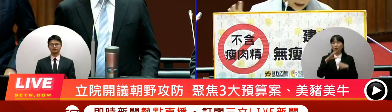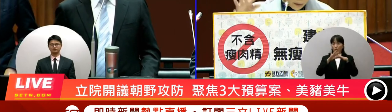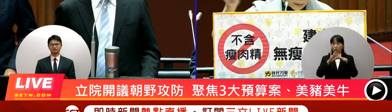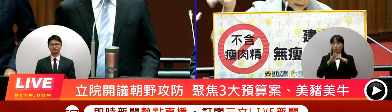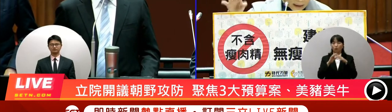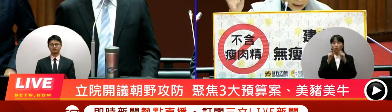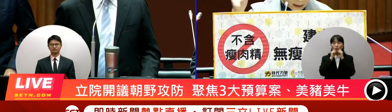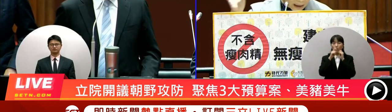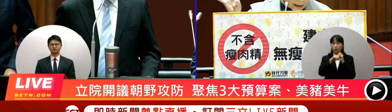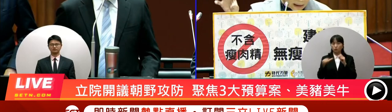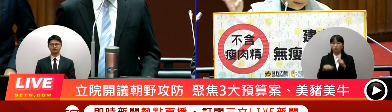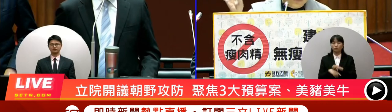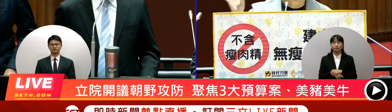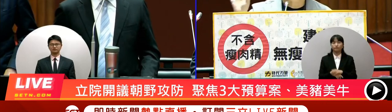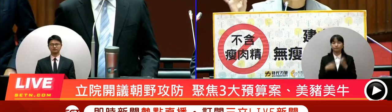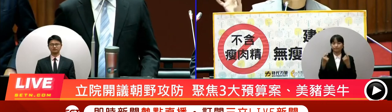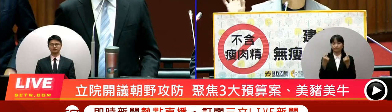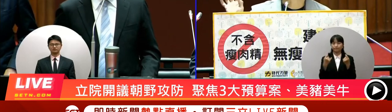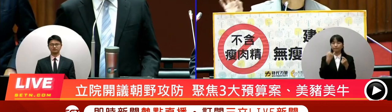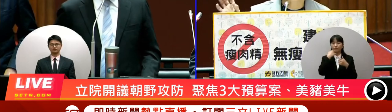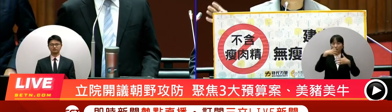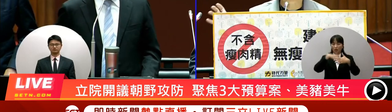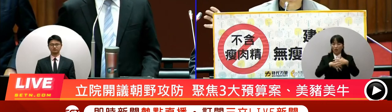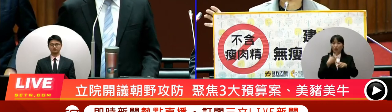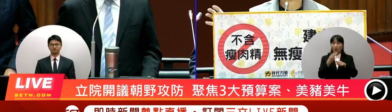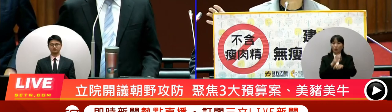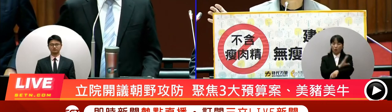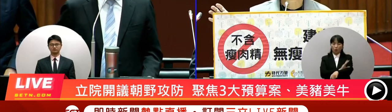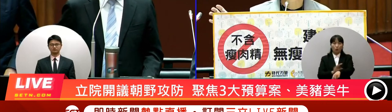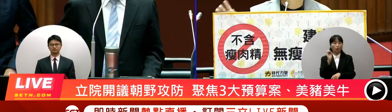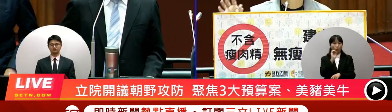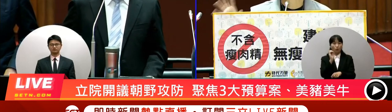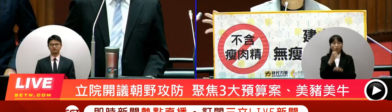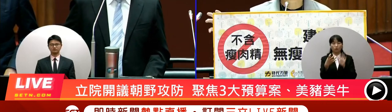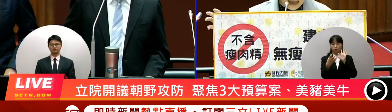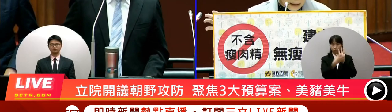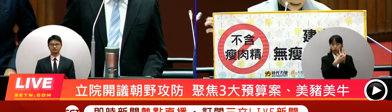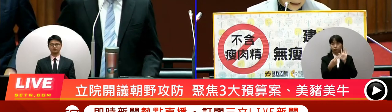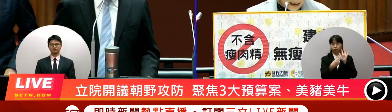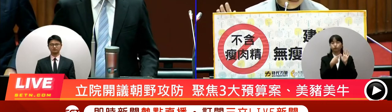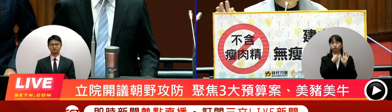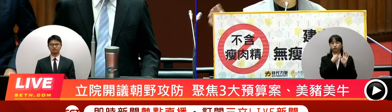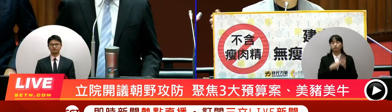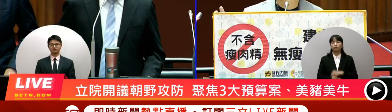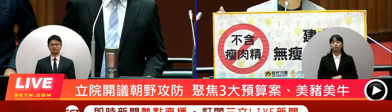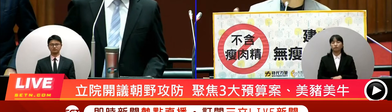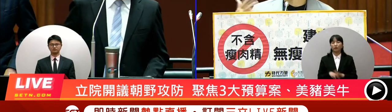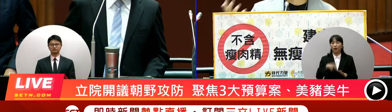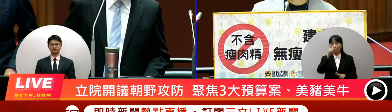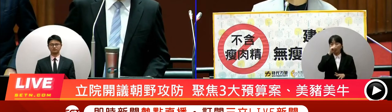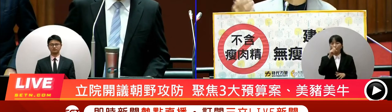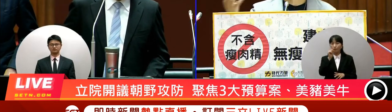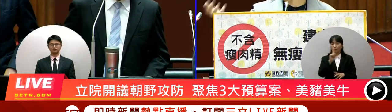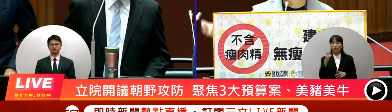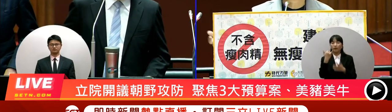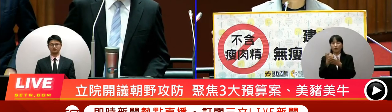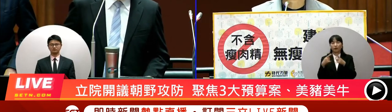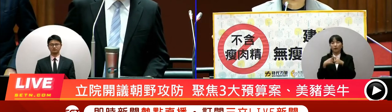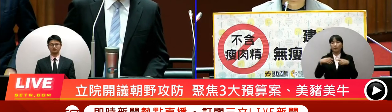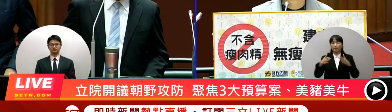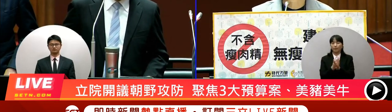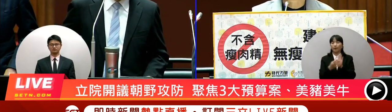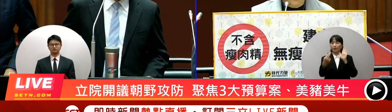哈，我们也有这个不含瘦肉精哈的标章？那这个好处就是消费者可以马